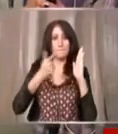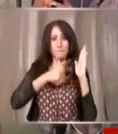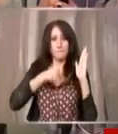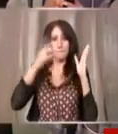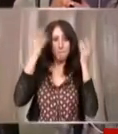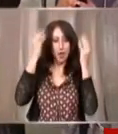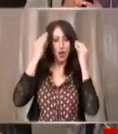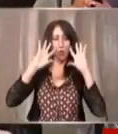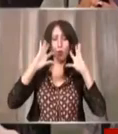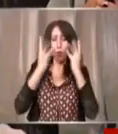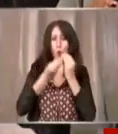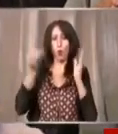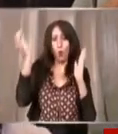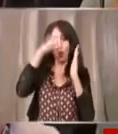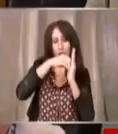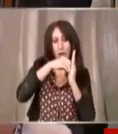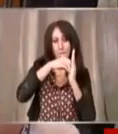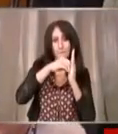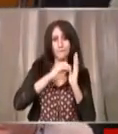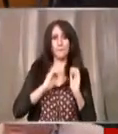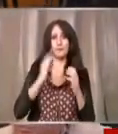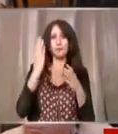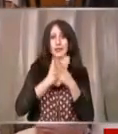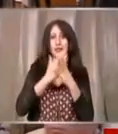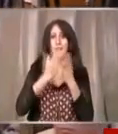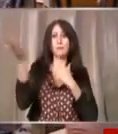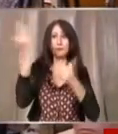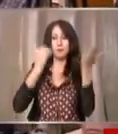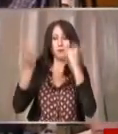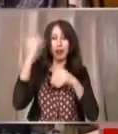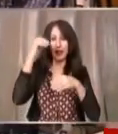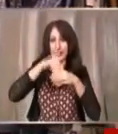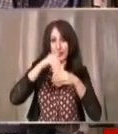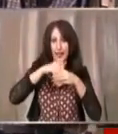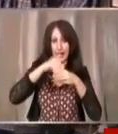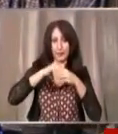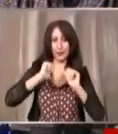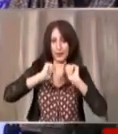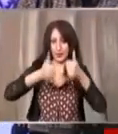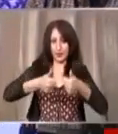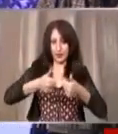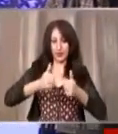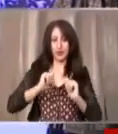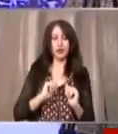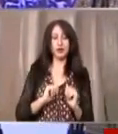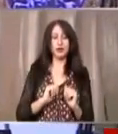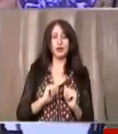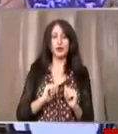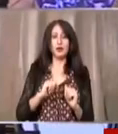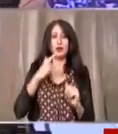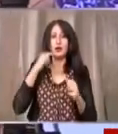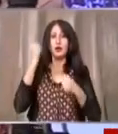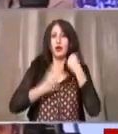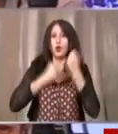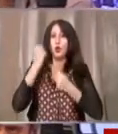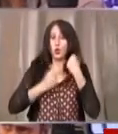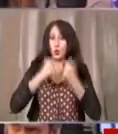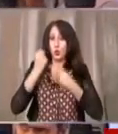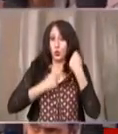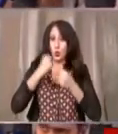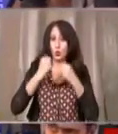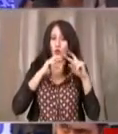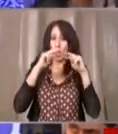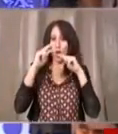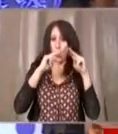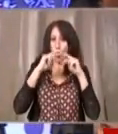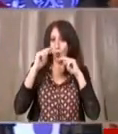عام جمعيات الأهلية هنشارك في عملية التوعية للمواطنين، وهنعمل مبادرة اسمها انزل شارك مصر الأهم، لأن إحنا بندعو كل